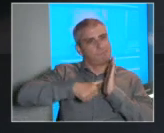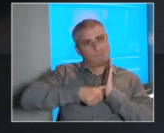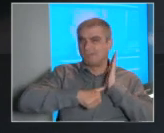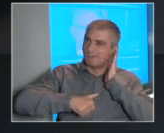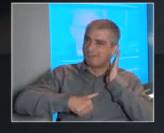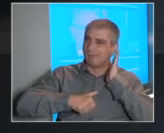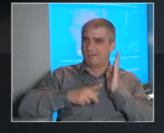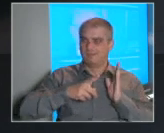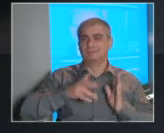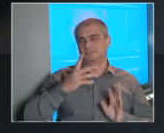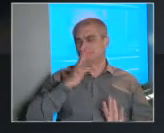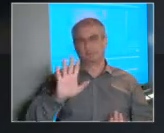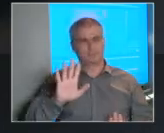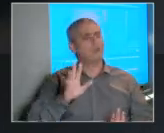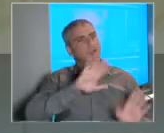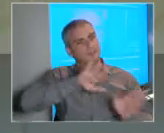ננסה